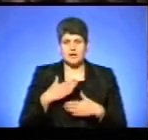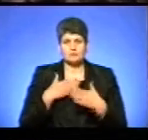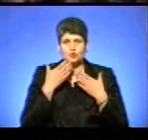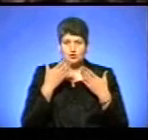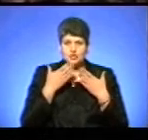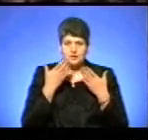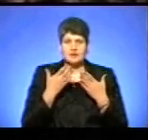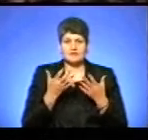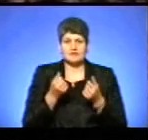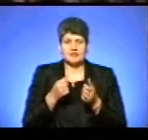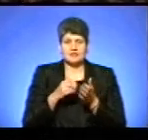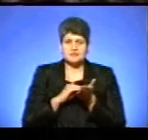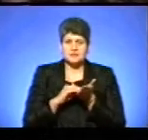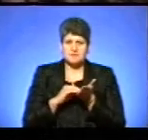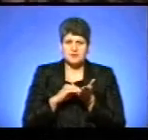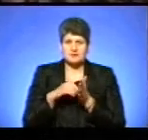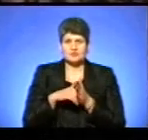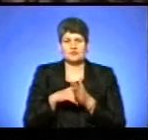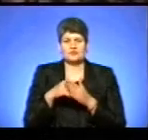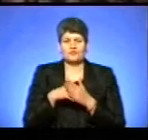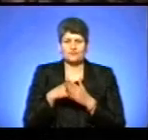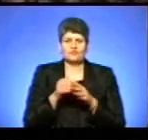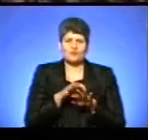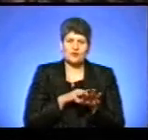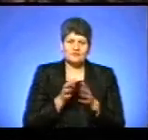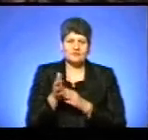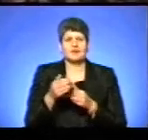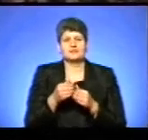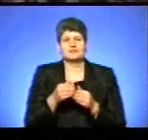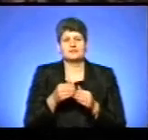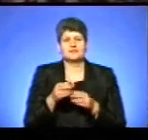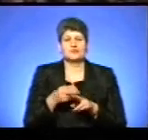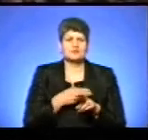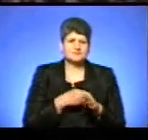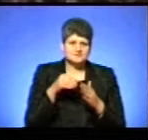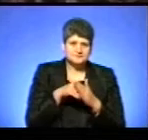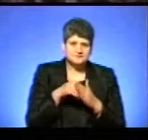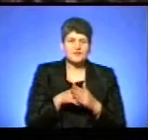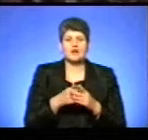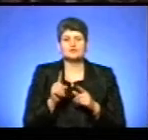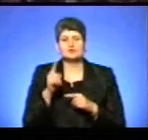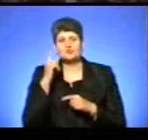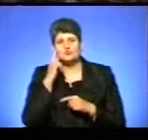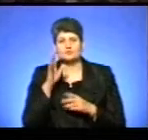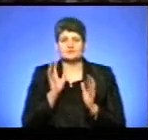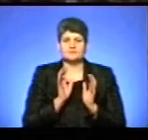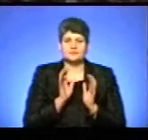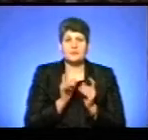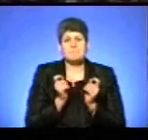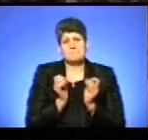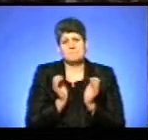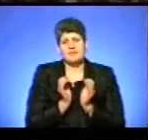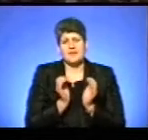читати, витягуючи ті малесенькі записочки з носків, з рукавиць, що про нас думають, дбають. І такими, хоча б маленькими,